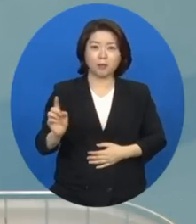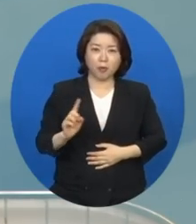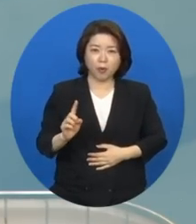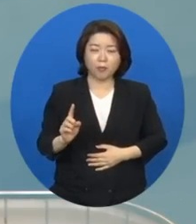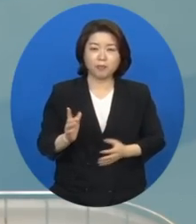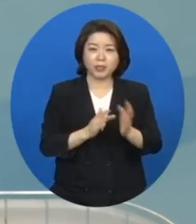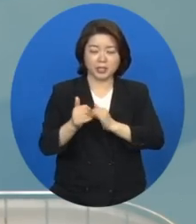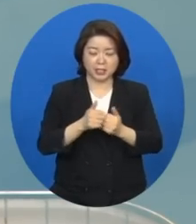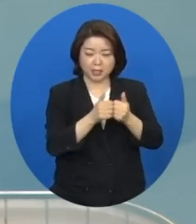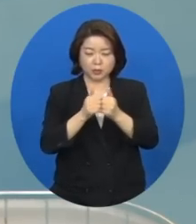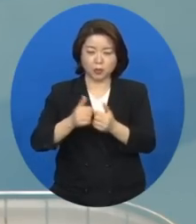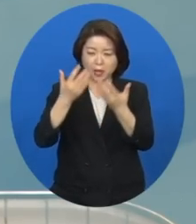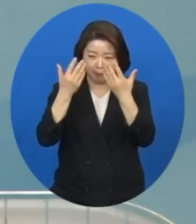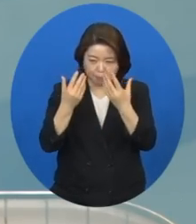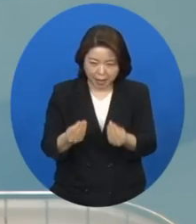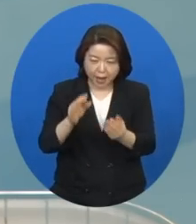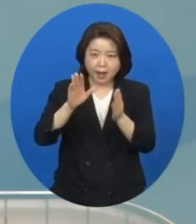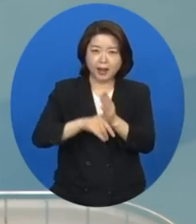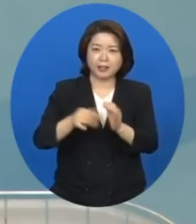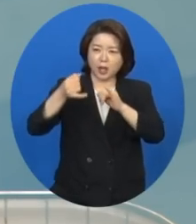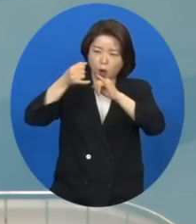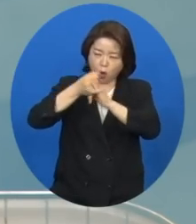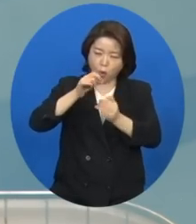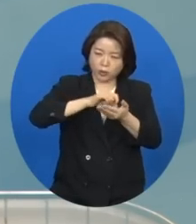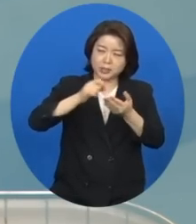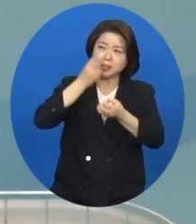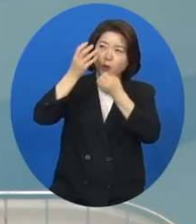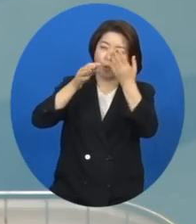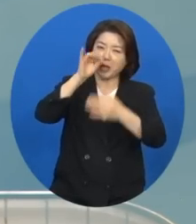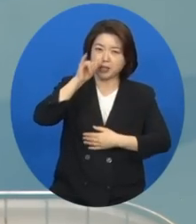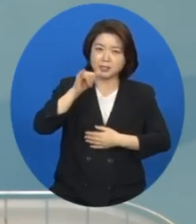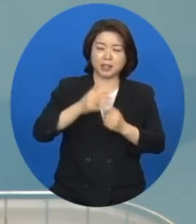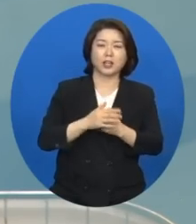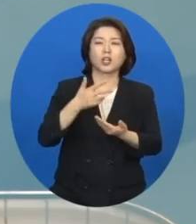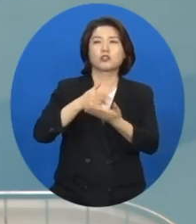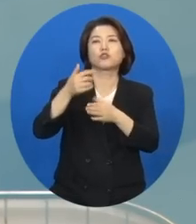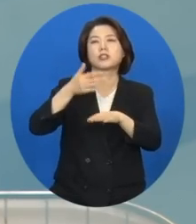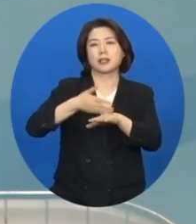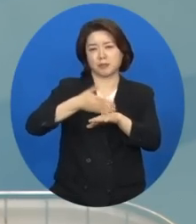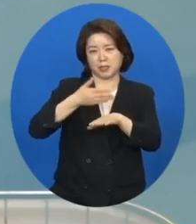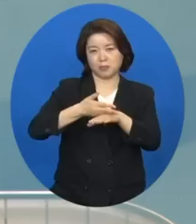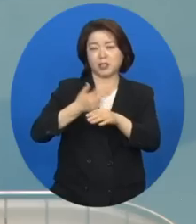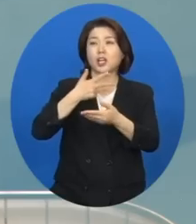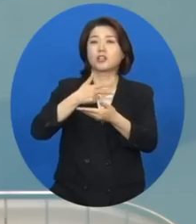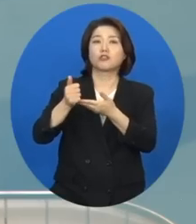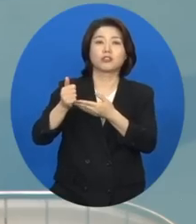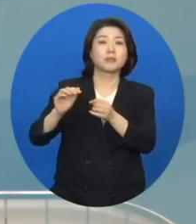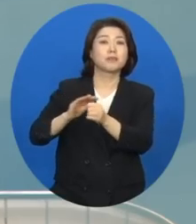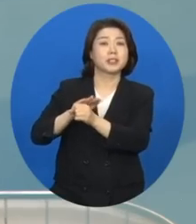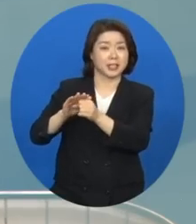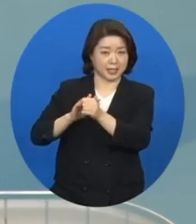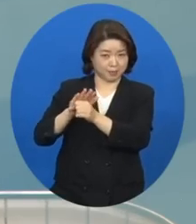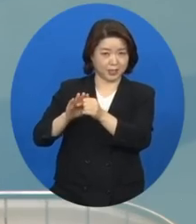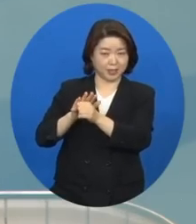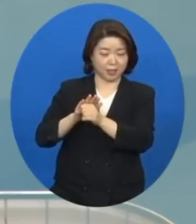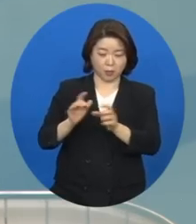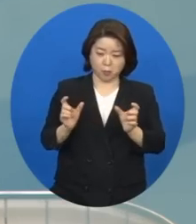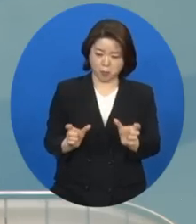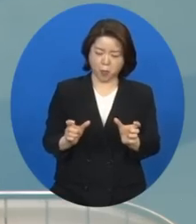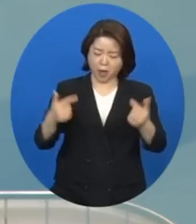예수 동행을 마칠 때 꼭 쓰는 고백이 있어요. 주님 감사합니다. 주님